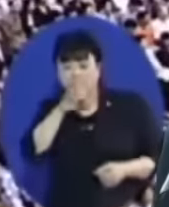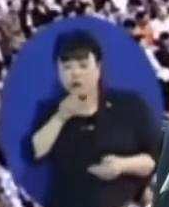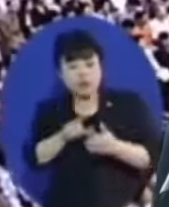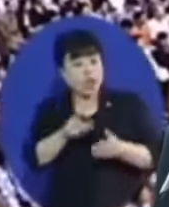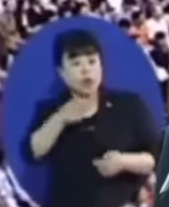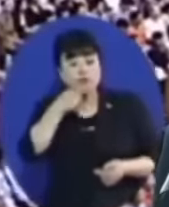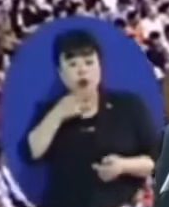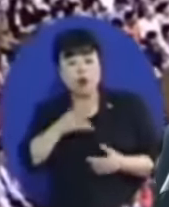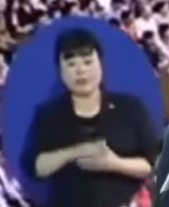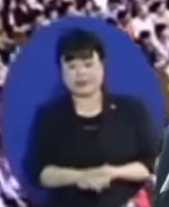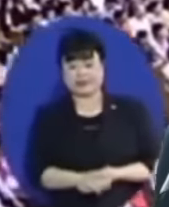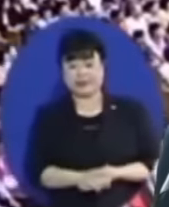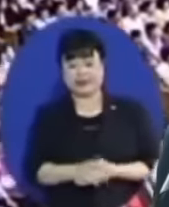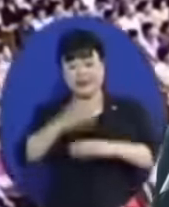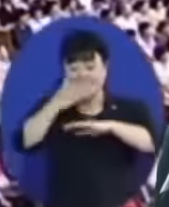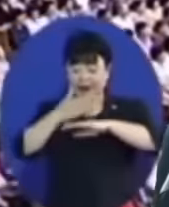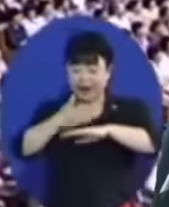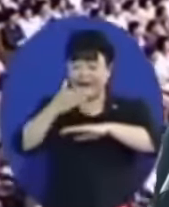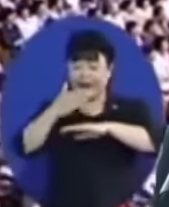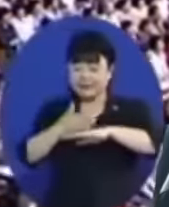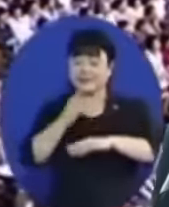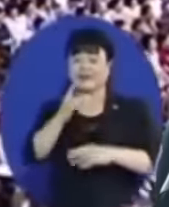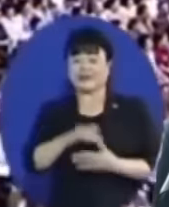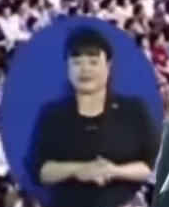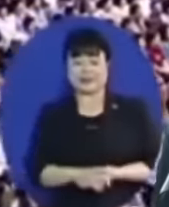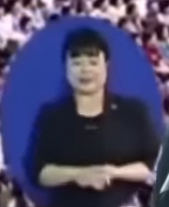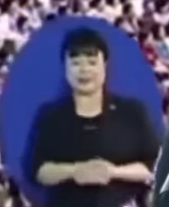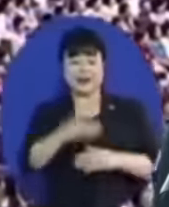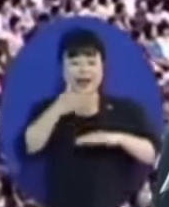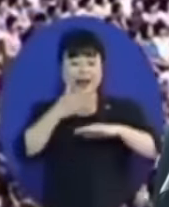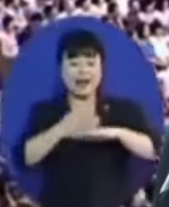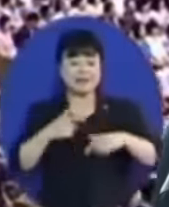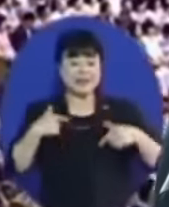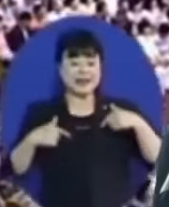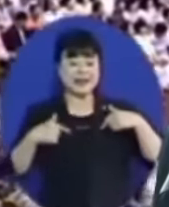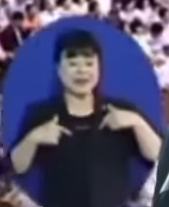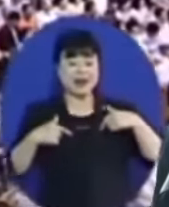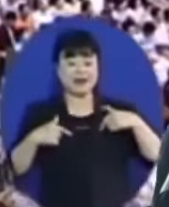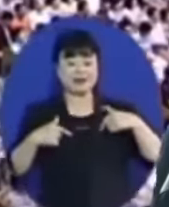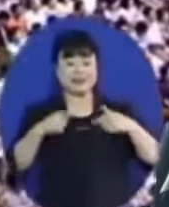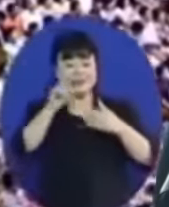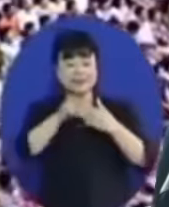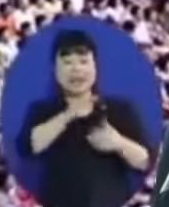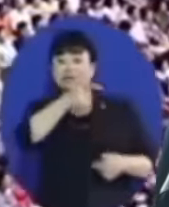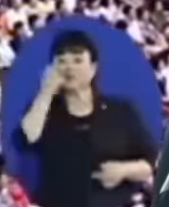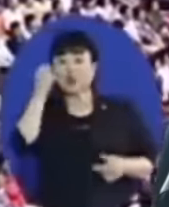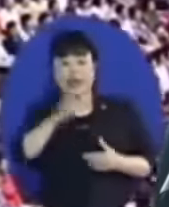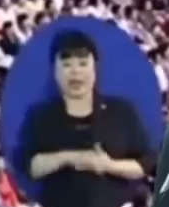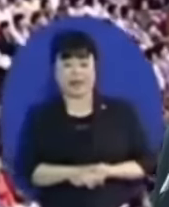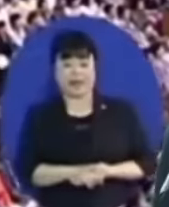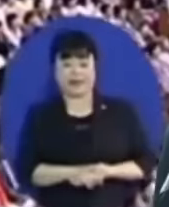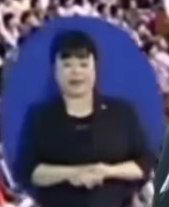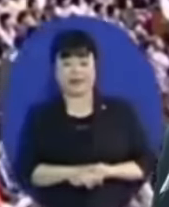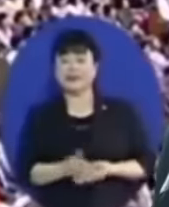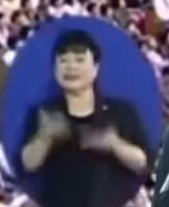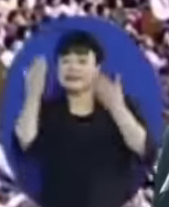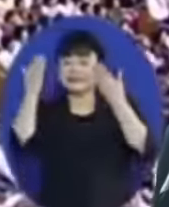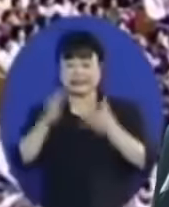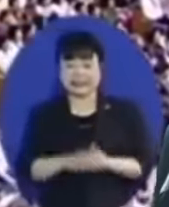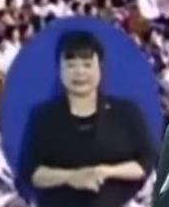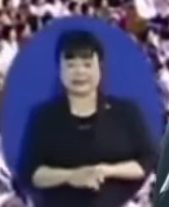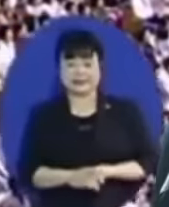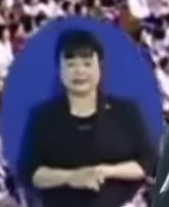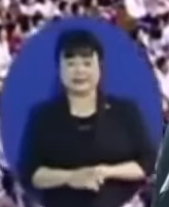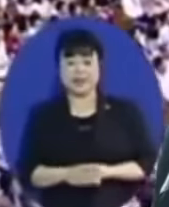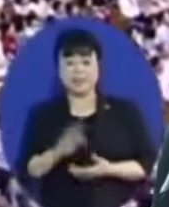그렇게 말했었습니다. 감사한다는 것이 얼마나 좋습니까? 감사하고 기뻐하기만 해도 시간이 모자랄 지경이 됩니다. 지난 베이징 올림픽